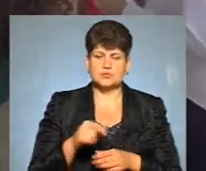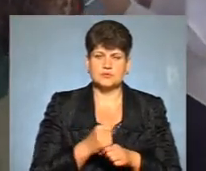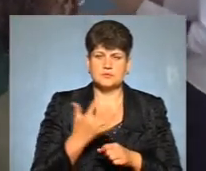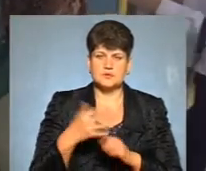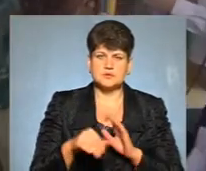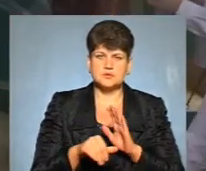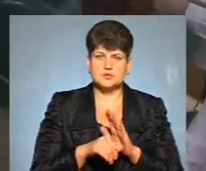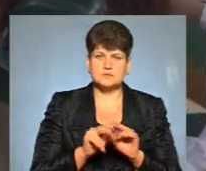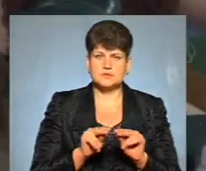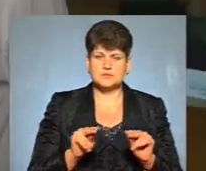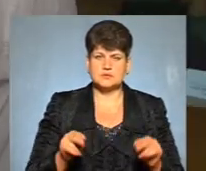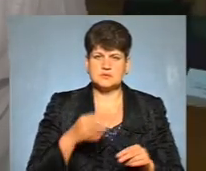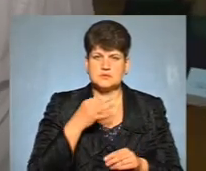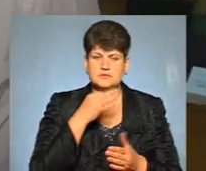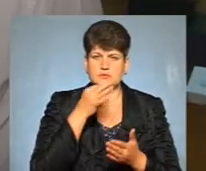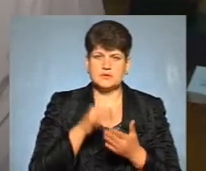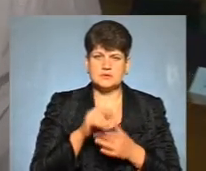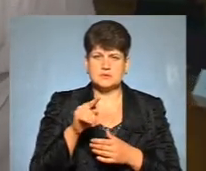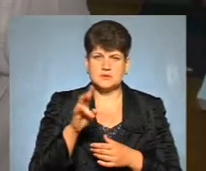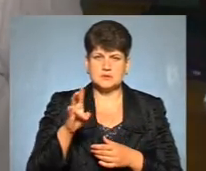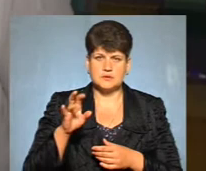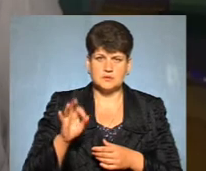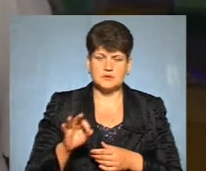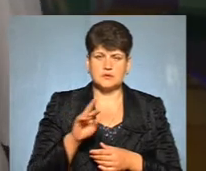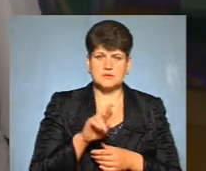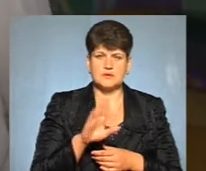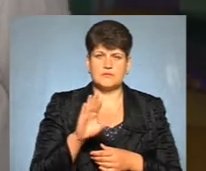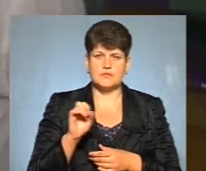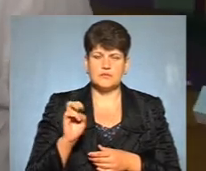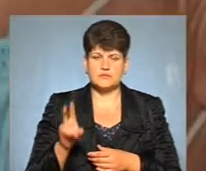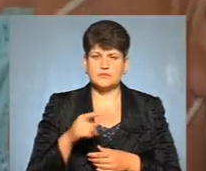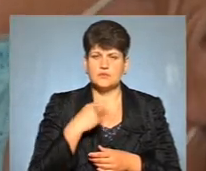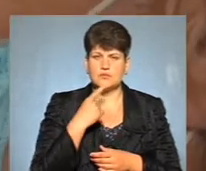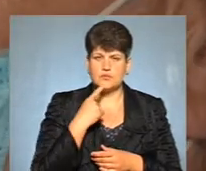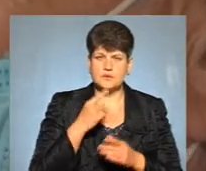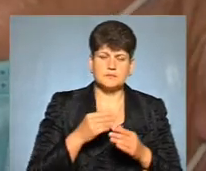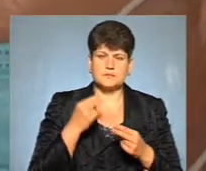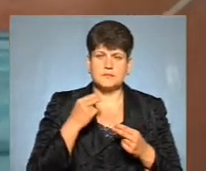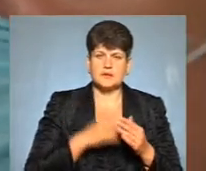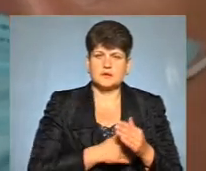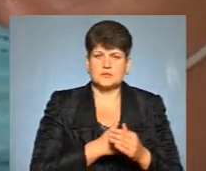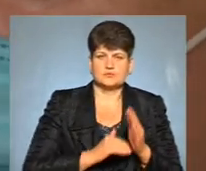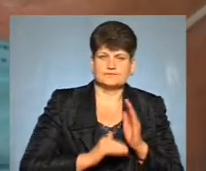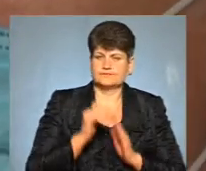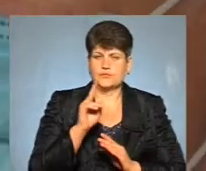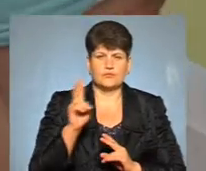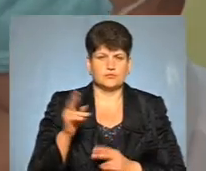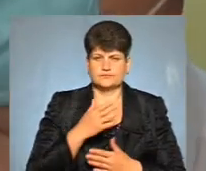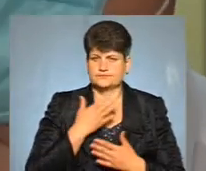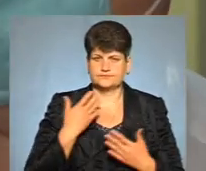педагогів, повідомив відповідальний за пункт тестування Ярослав Вовк. За його словами, підвищеної температури ні в кого не